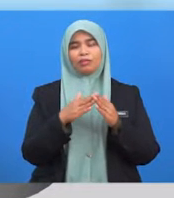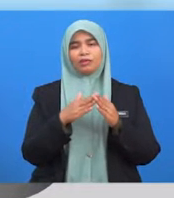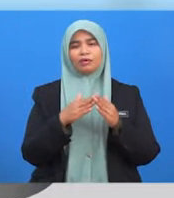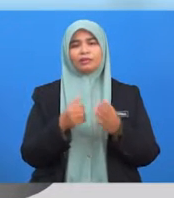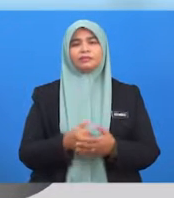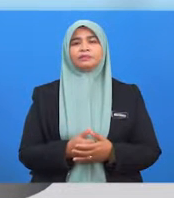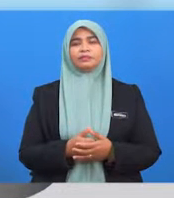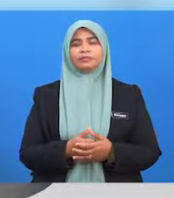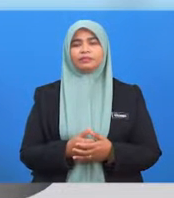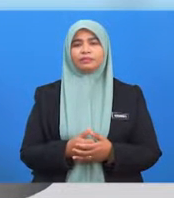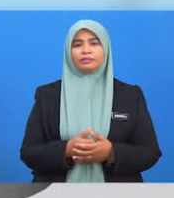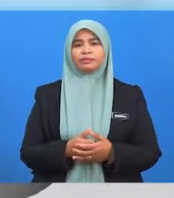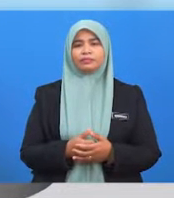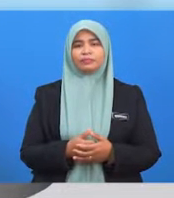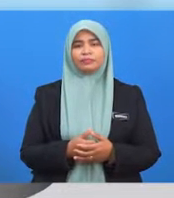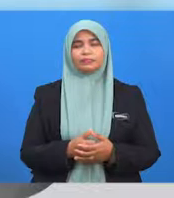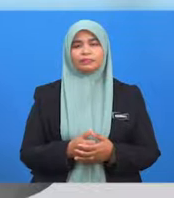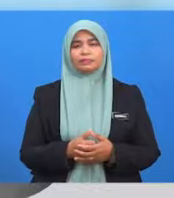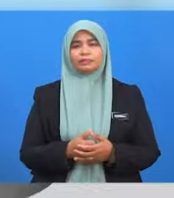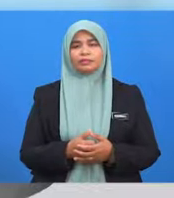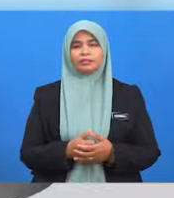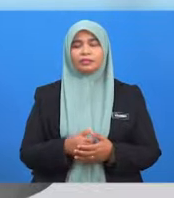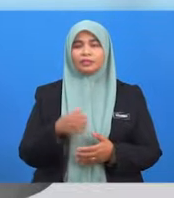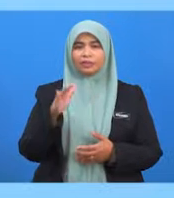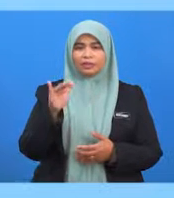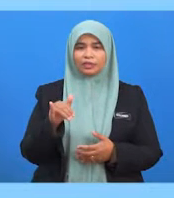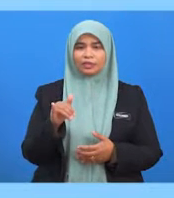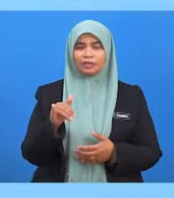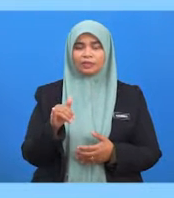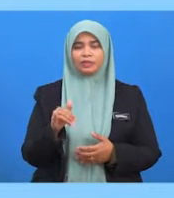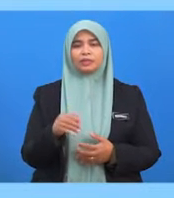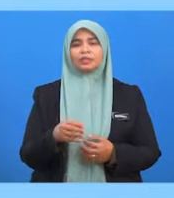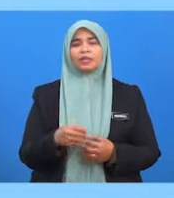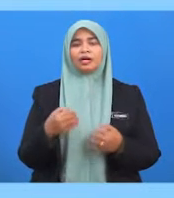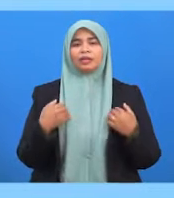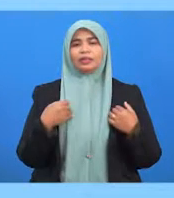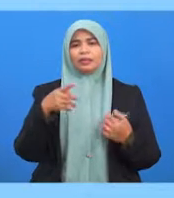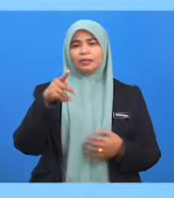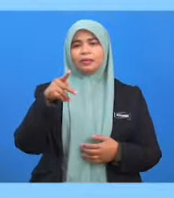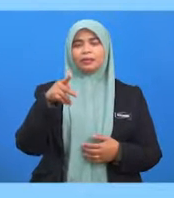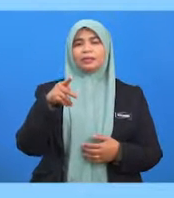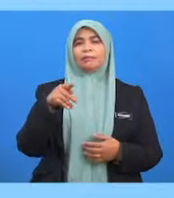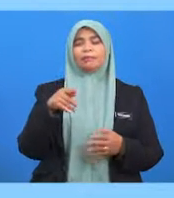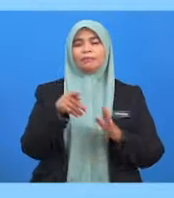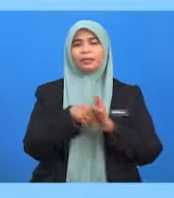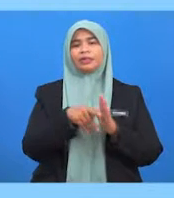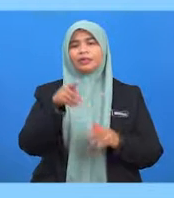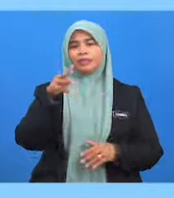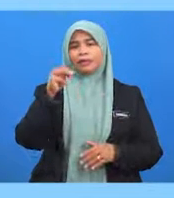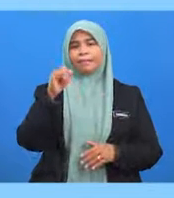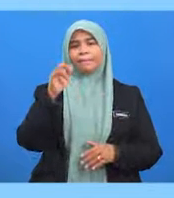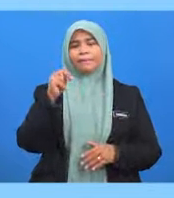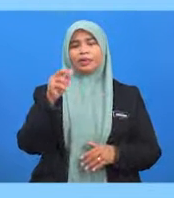mengganggu suasana tenang di dalam rumah? Ya, penyerap bunyi seperti